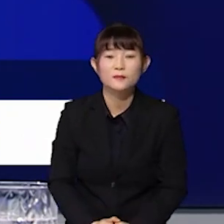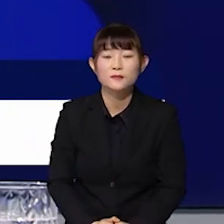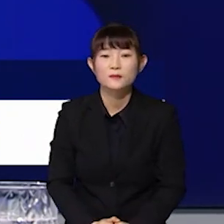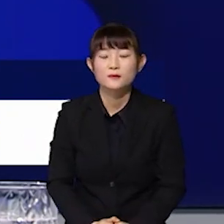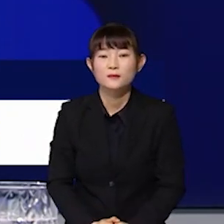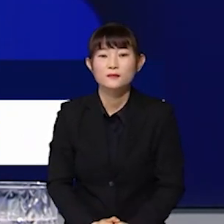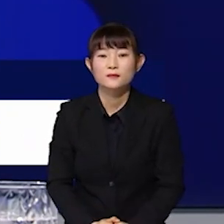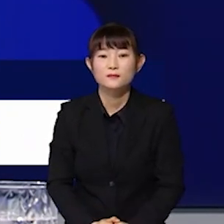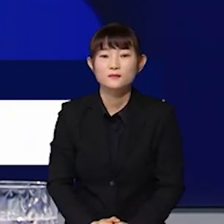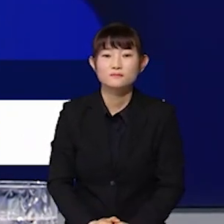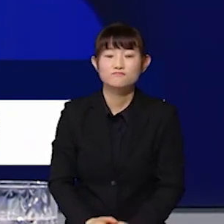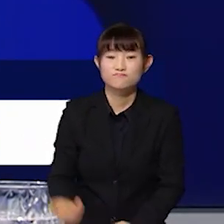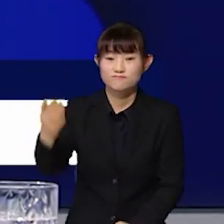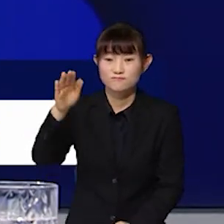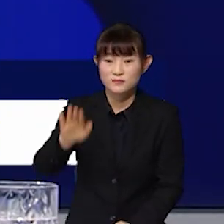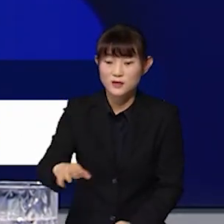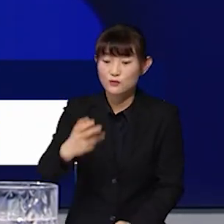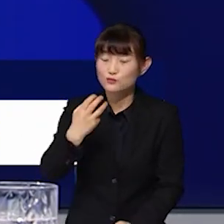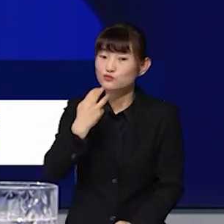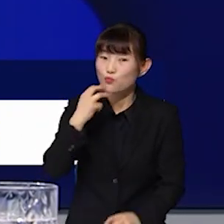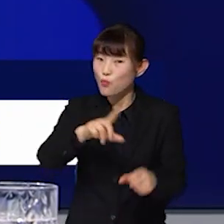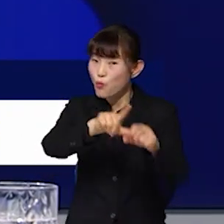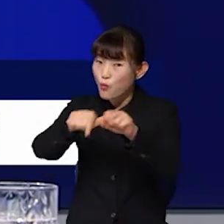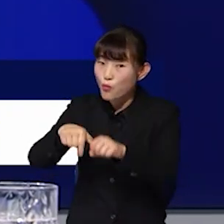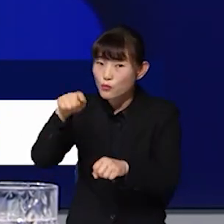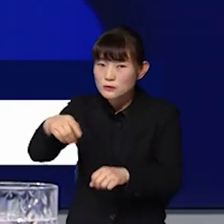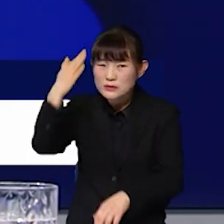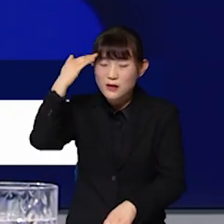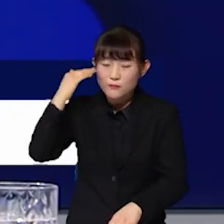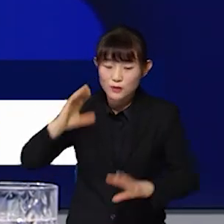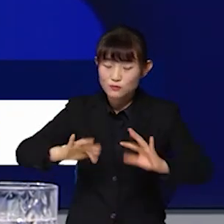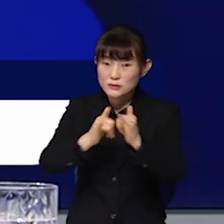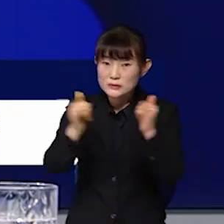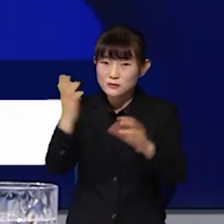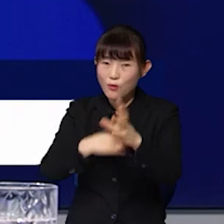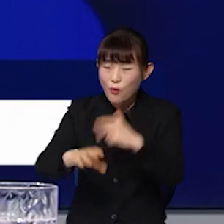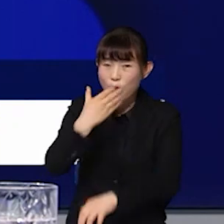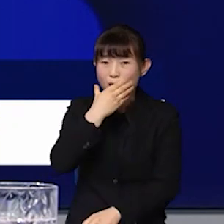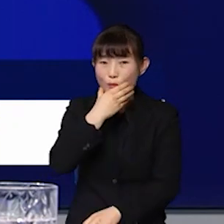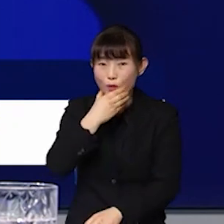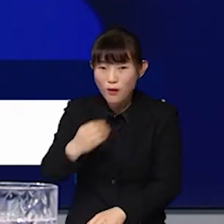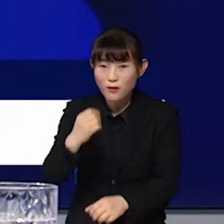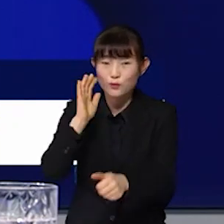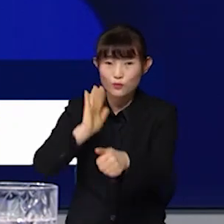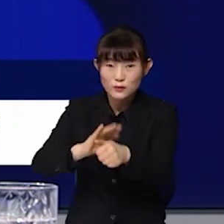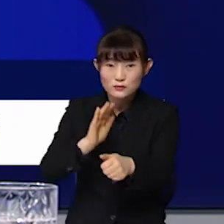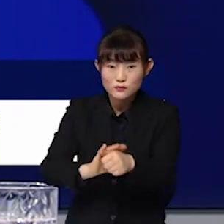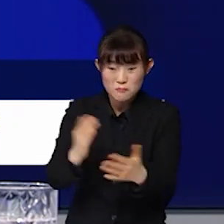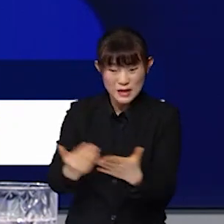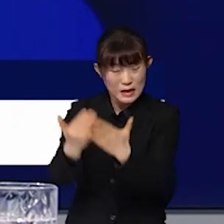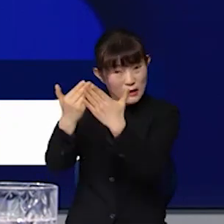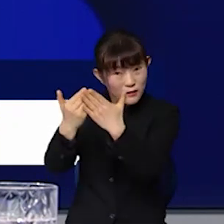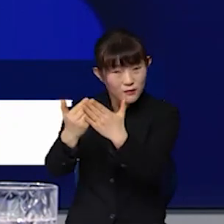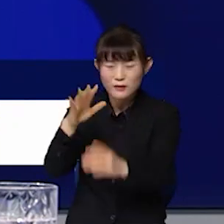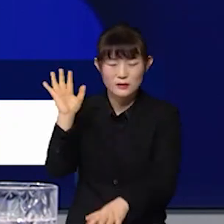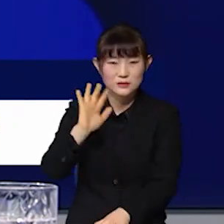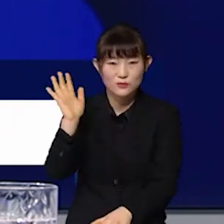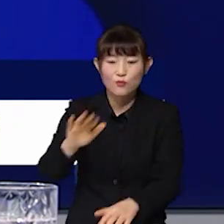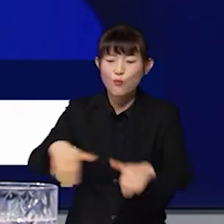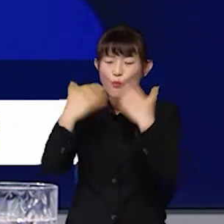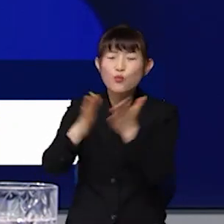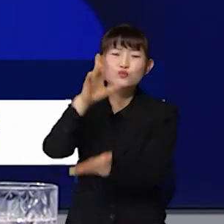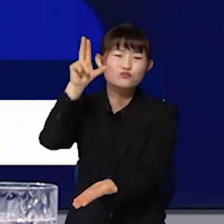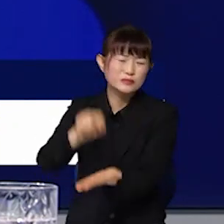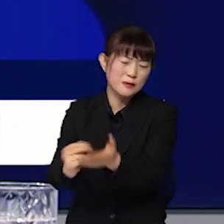체제라고 하죠 그런데이 수도권 벨트가 대한민국 국민을 더 행복하게 해주고 대한민국 발전을 더 시키는 것이 아니라 모든